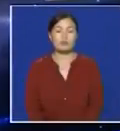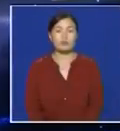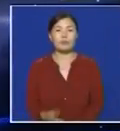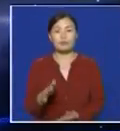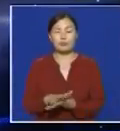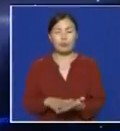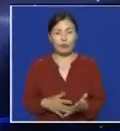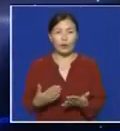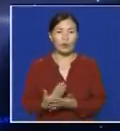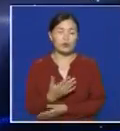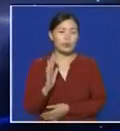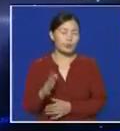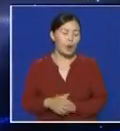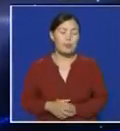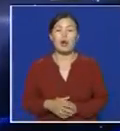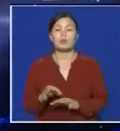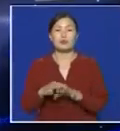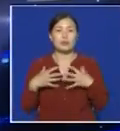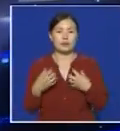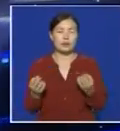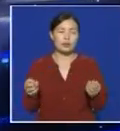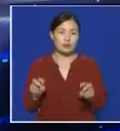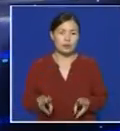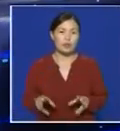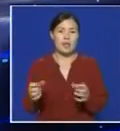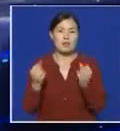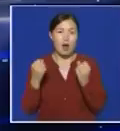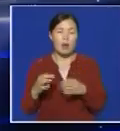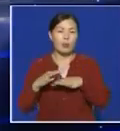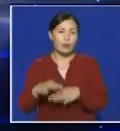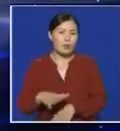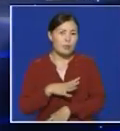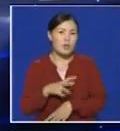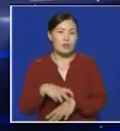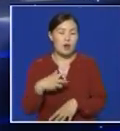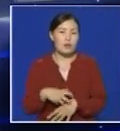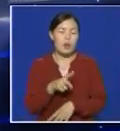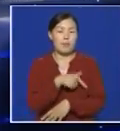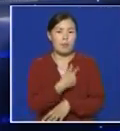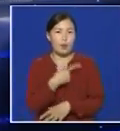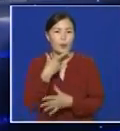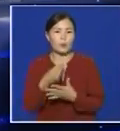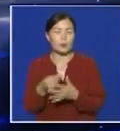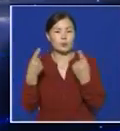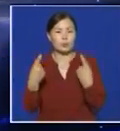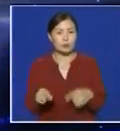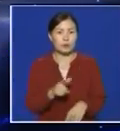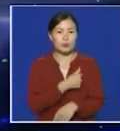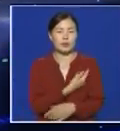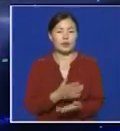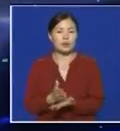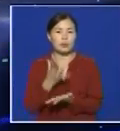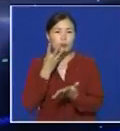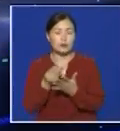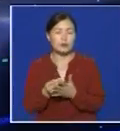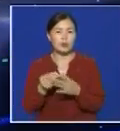Хабарымызды одан әрі жалғастырамыз. Денсаулық сақтау саласының қызметкерлері Спартакиада өткізді. Дәрігерлер, медбикелер, өзге де медициналық қызметкерлер